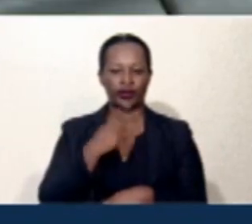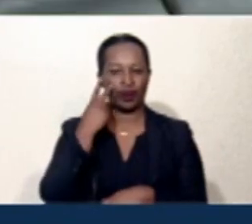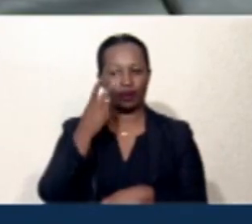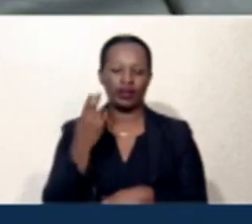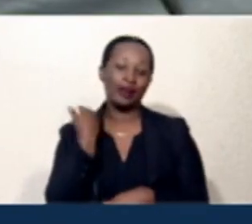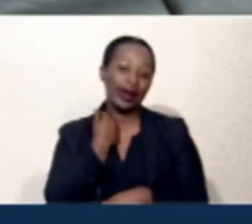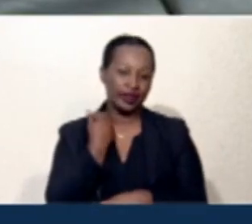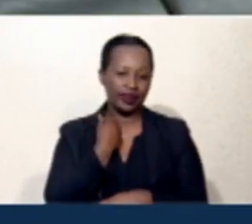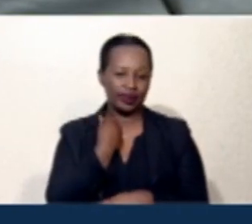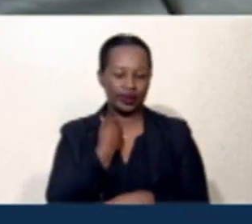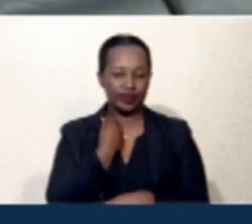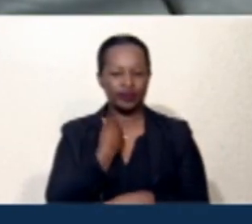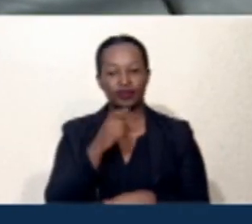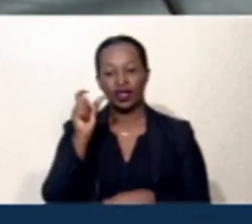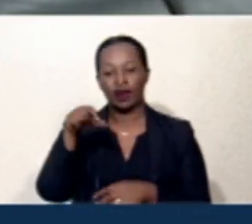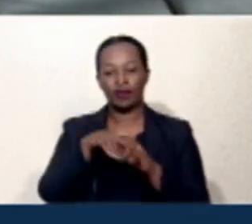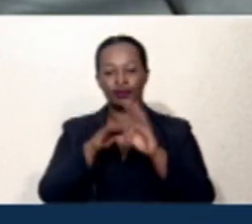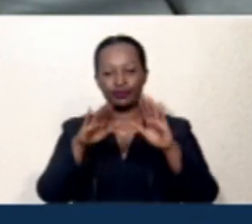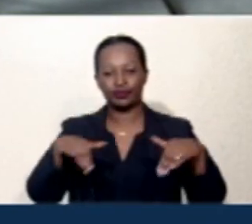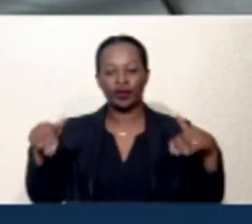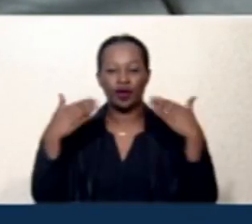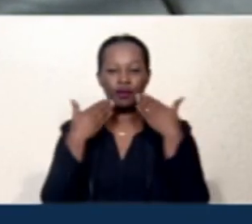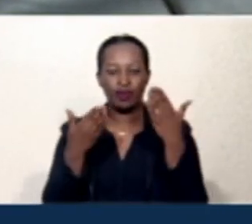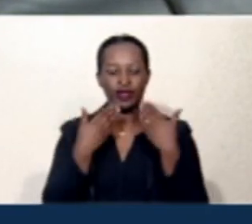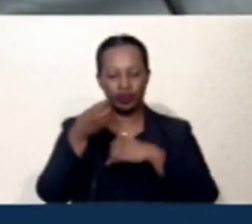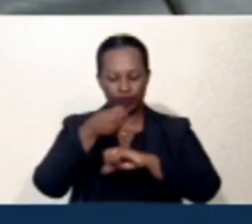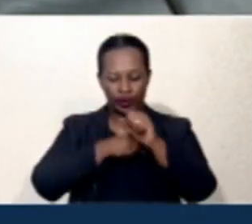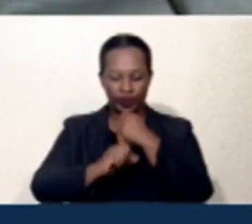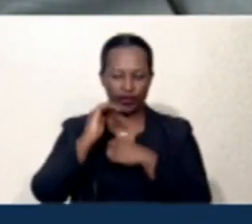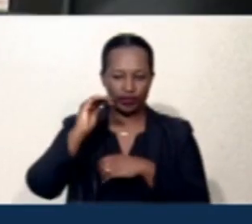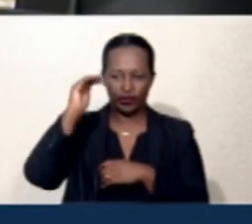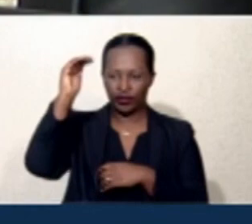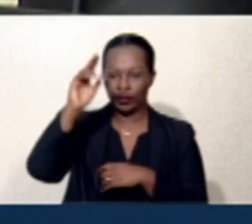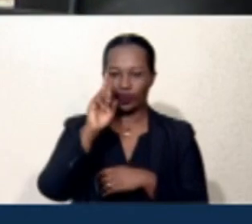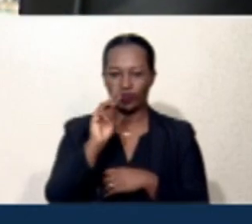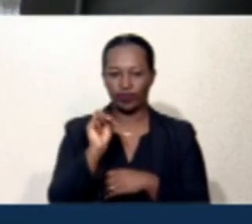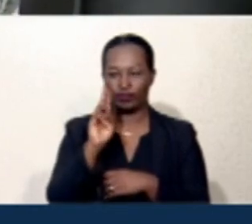byaranyerejwe. Abagize inteko ishinga amategeko bashimye ibikorwa by'urwego rw'umuvunyi mu mwaka wa